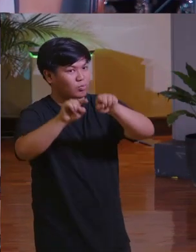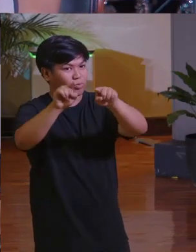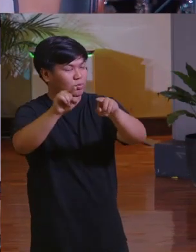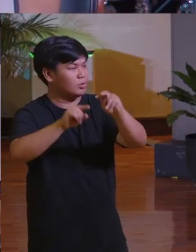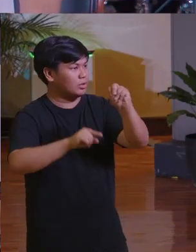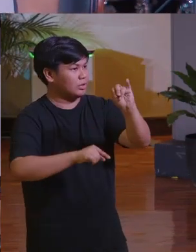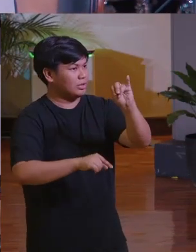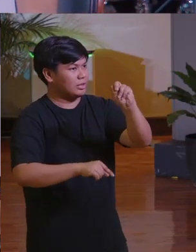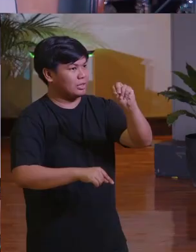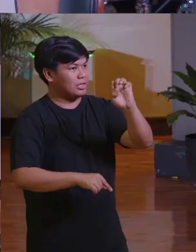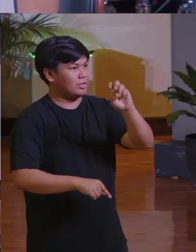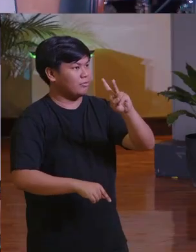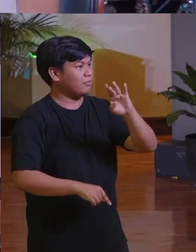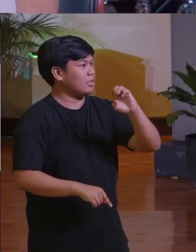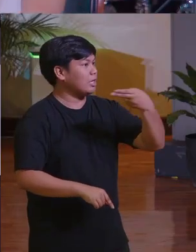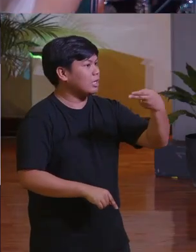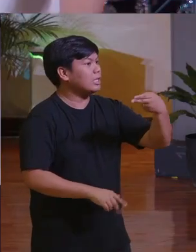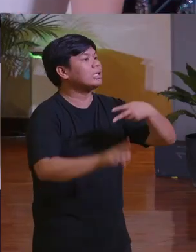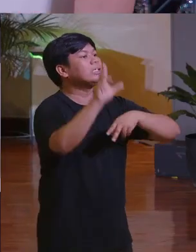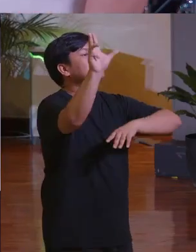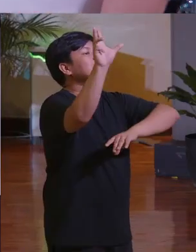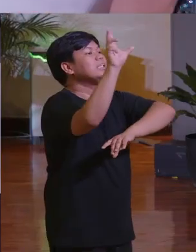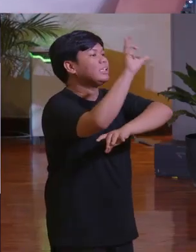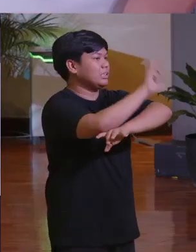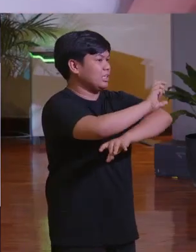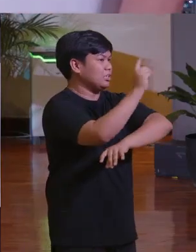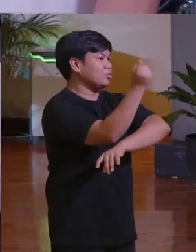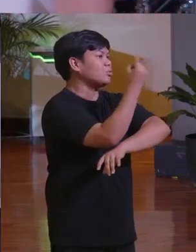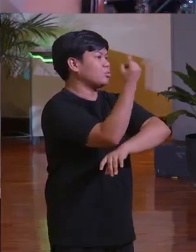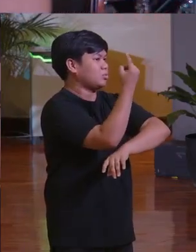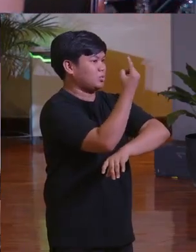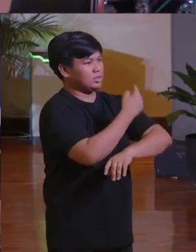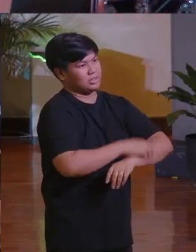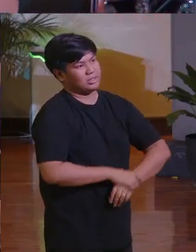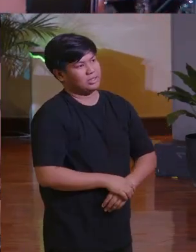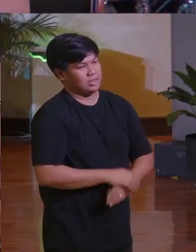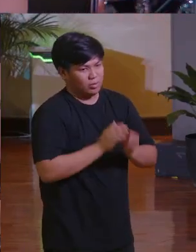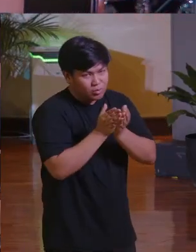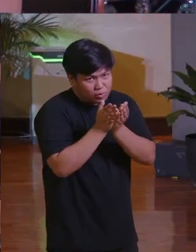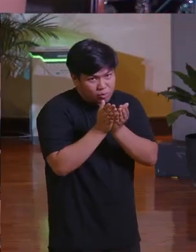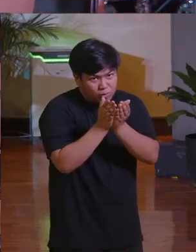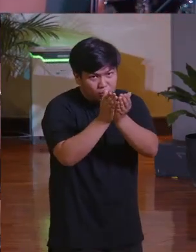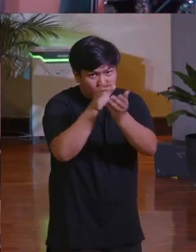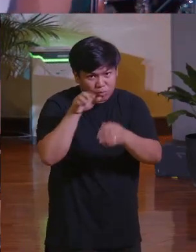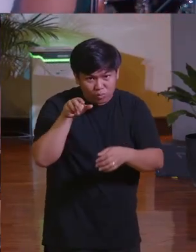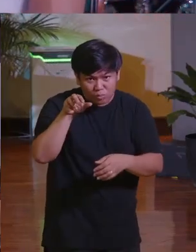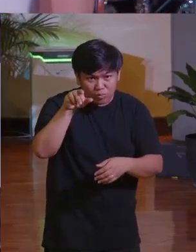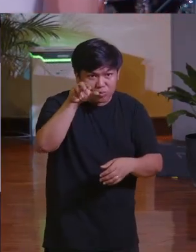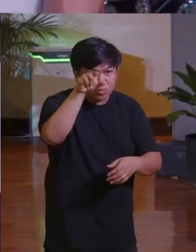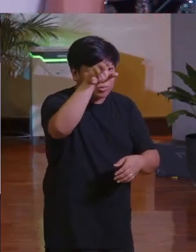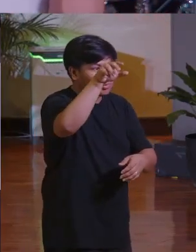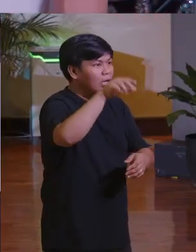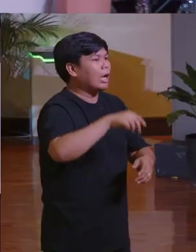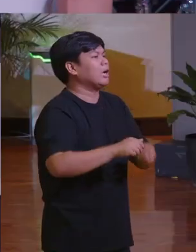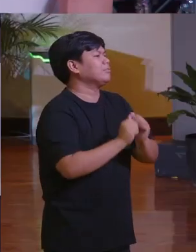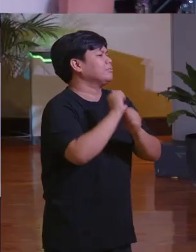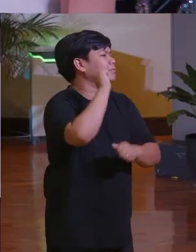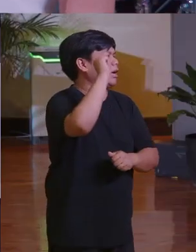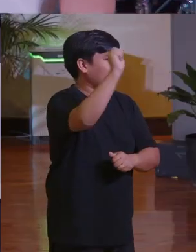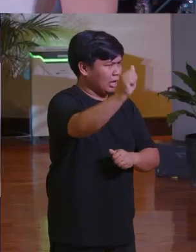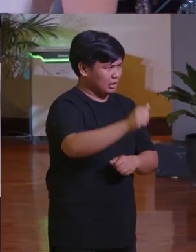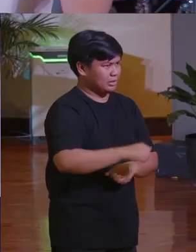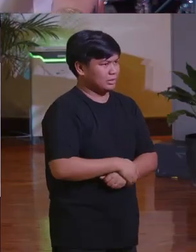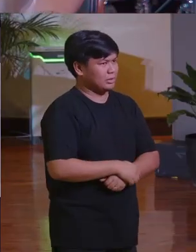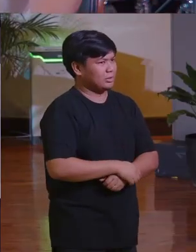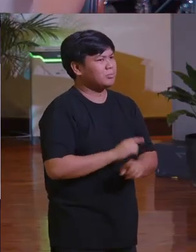Ganon siya kalaki. 3 araw kang maglalakad para siya ay mapaikot mo.